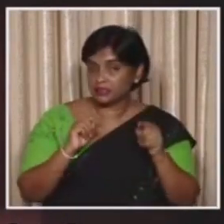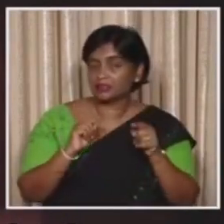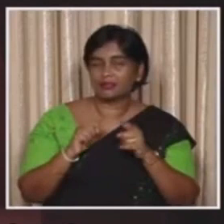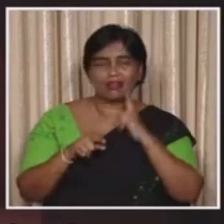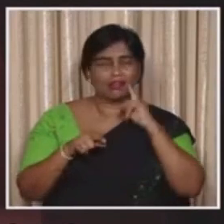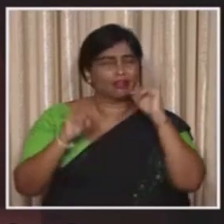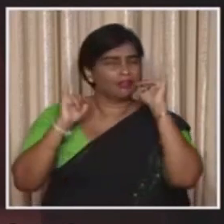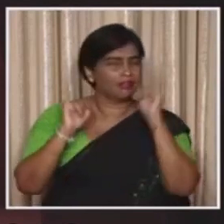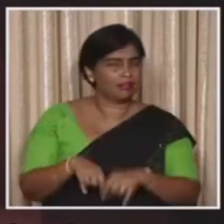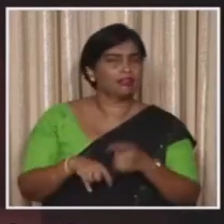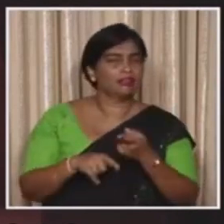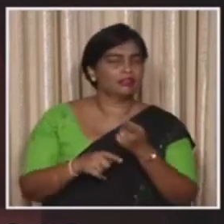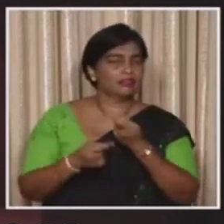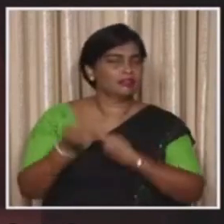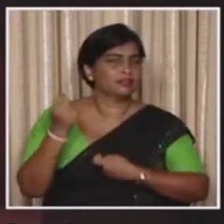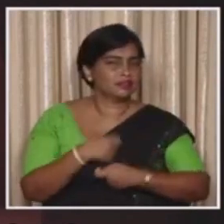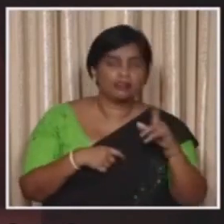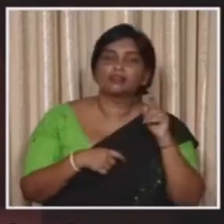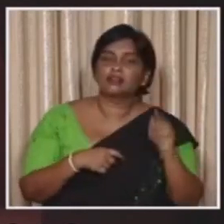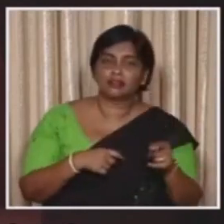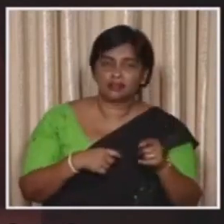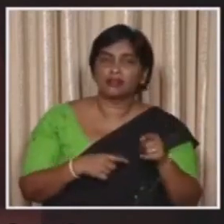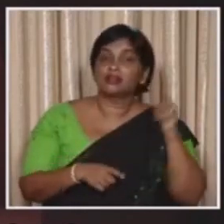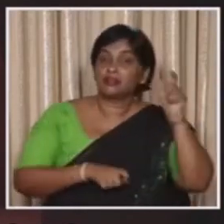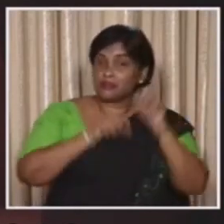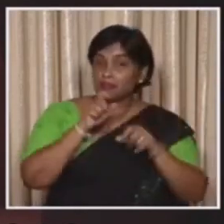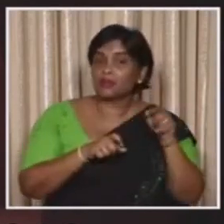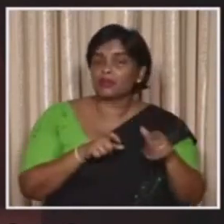තුට්ටු දෙකට සිල්ලරේට ජාත්‍යන්තරට විකුණලා මේ අය මේ තහනම ගෙනාවේ.